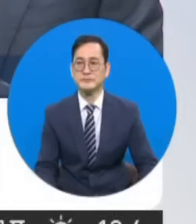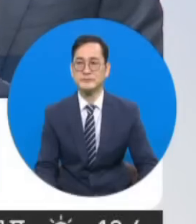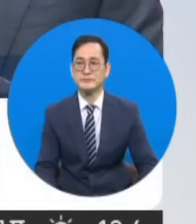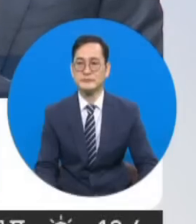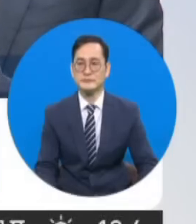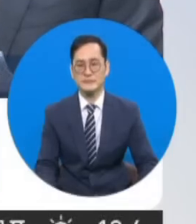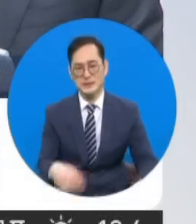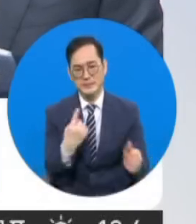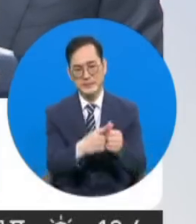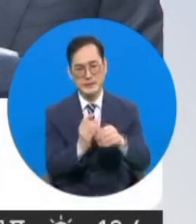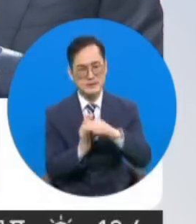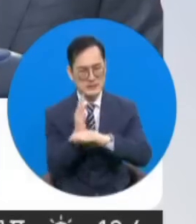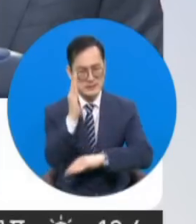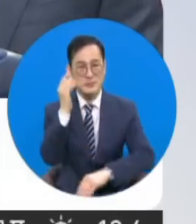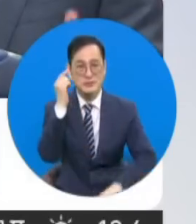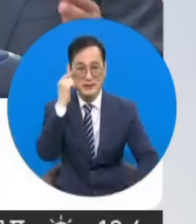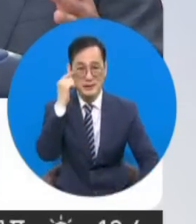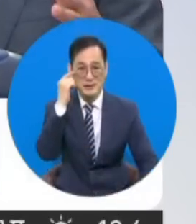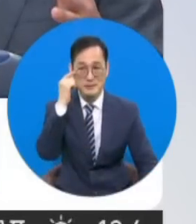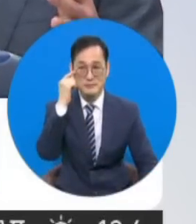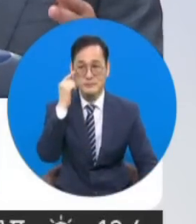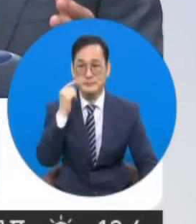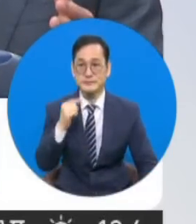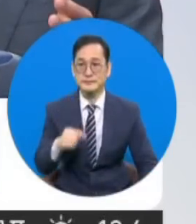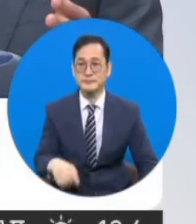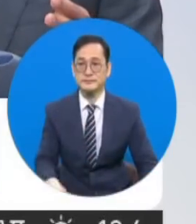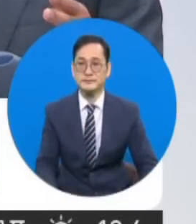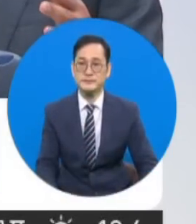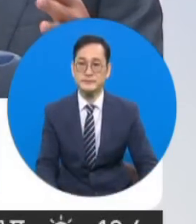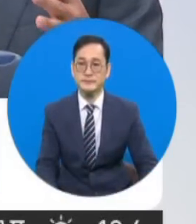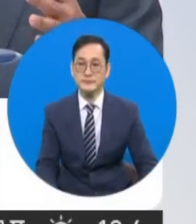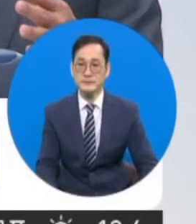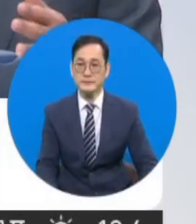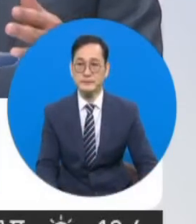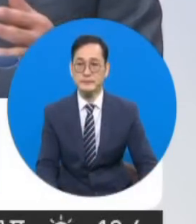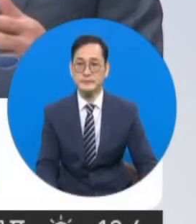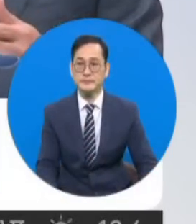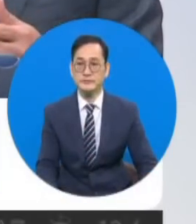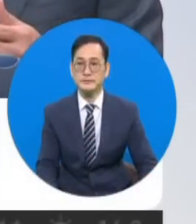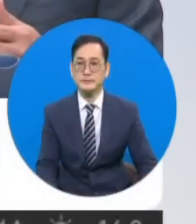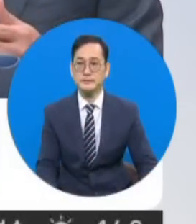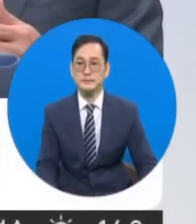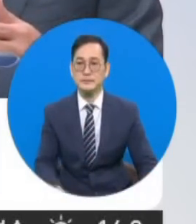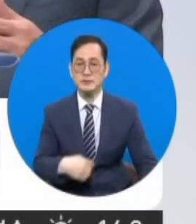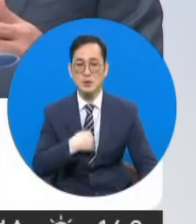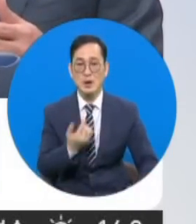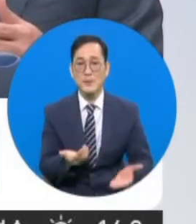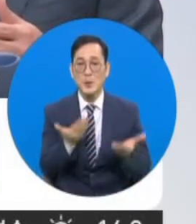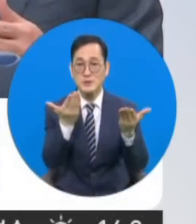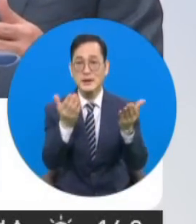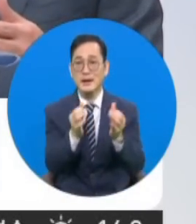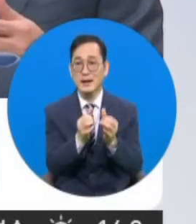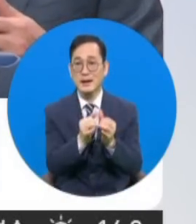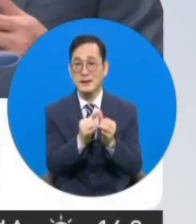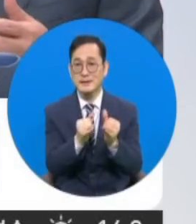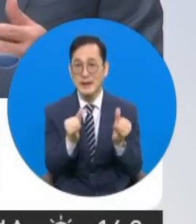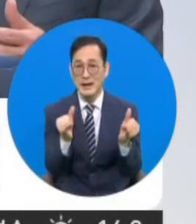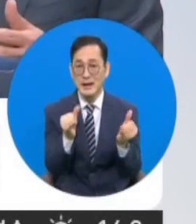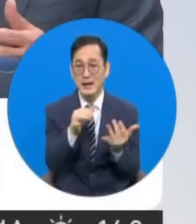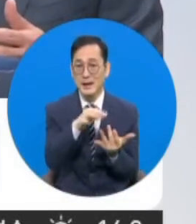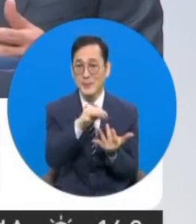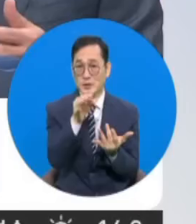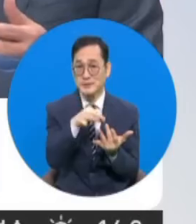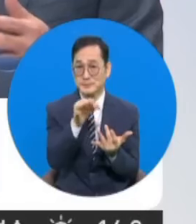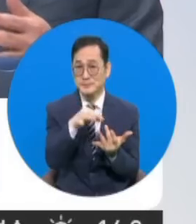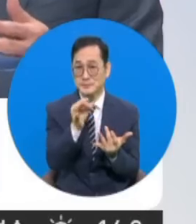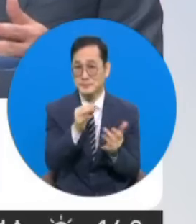과도한 비판이 아닌가 그렇게 보여지고요 자원봉사자를 일상적으로 자원봉사자를 모집을